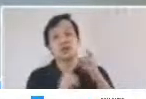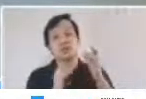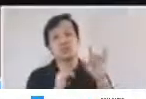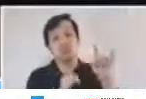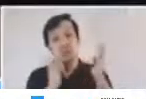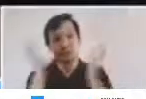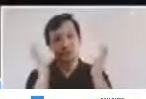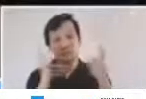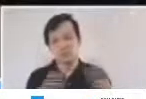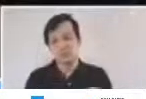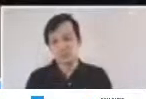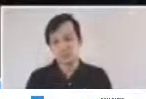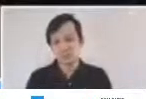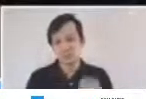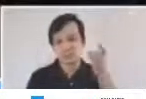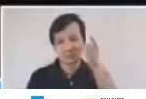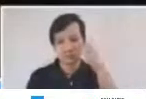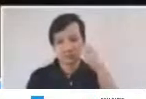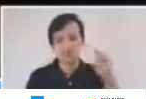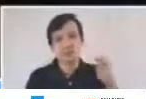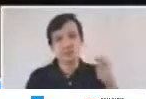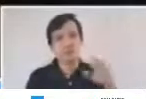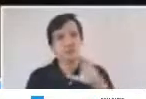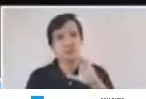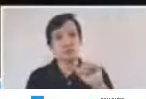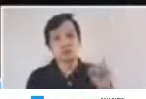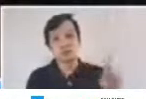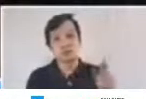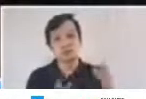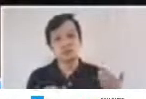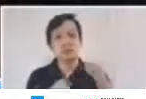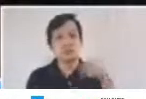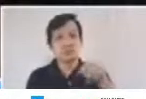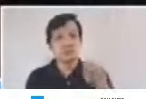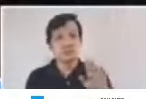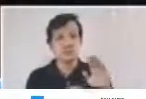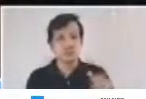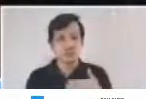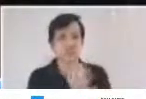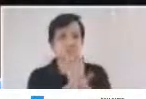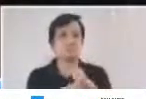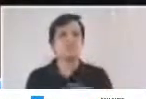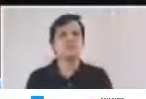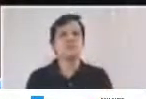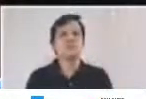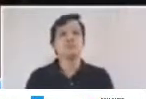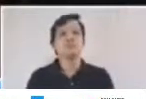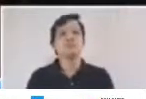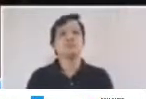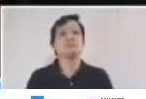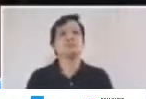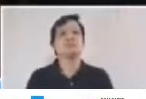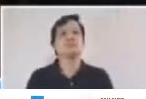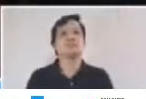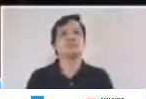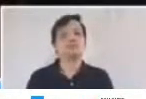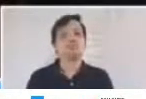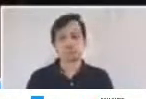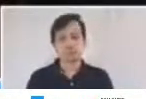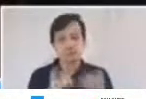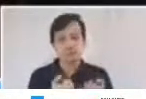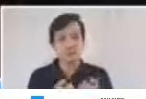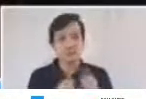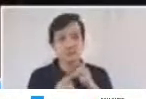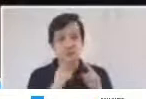Bayan, kung may nais po kayong itanong sa ating mga resource person, i-comment lang po ninyo sa ating live feed at sisikapin natin itong bigyan ng